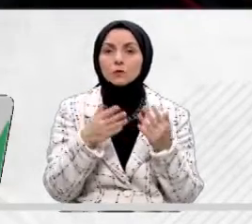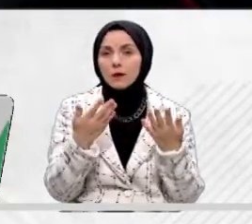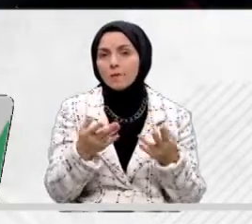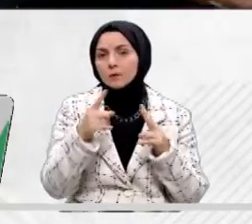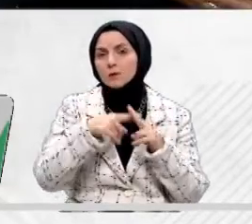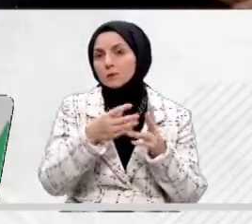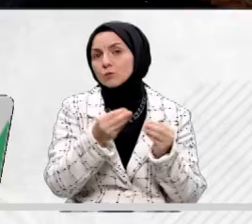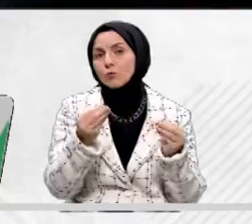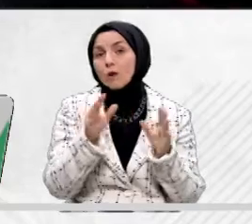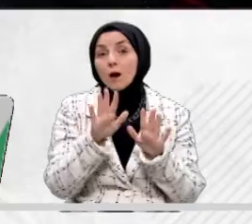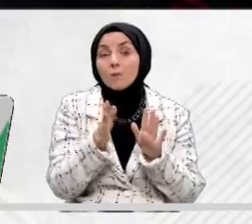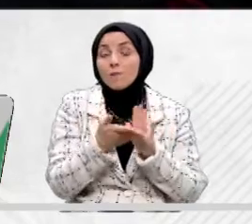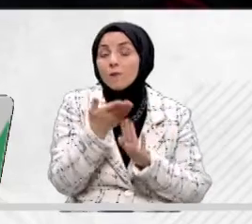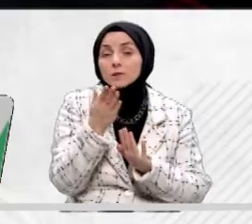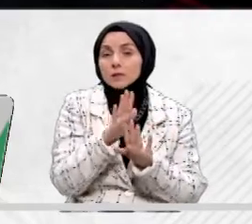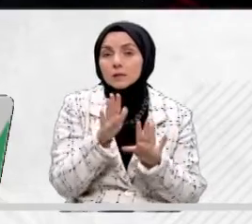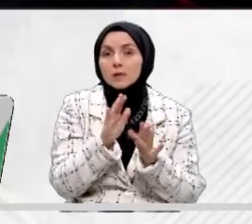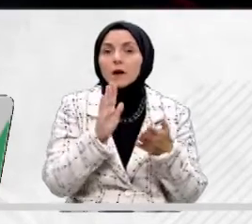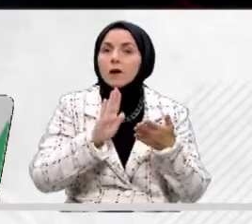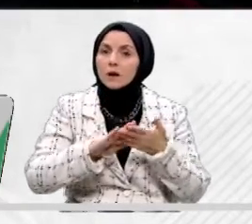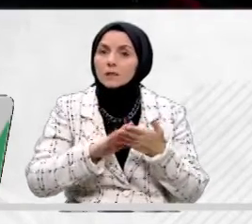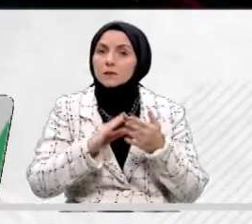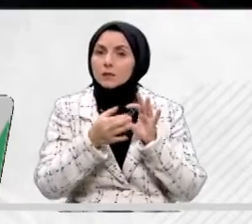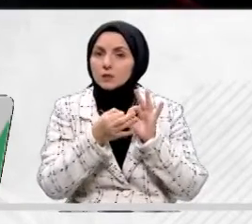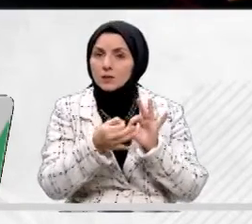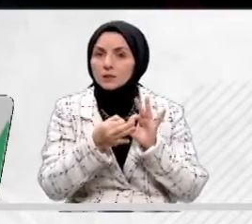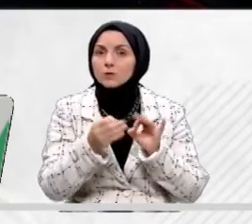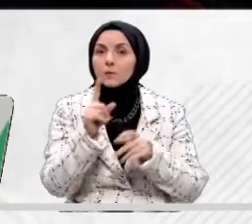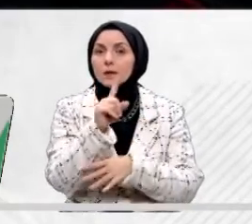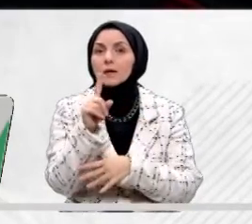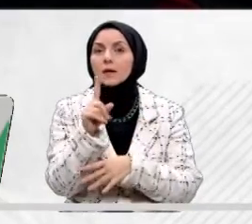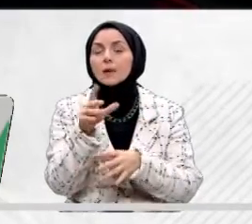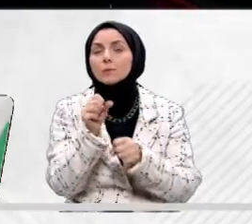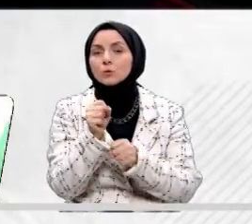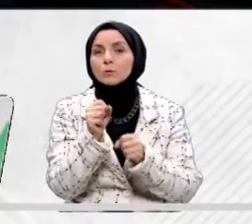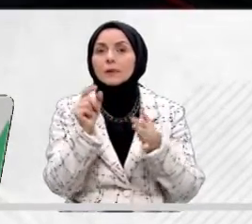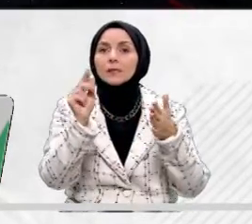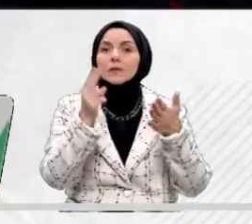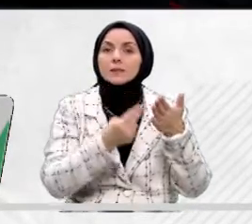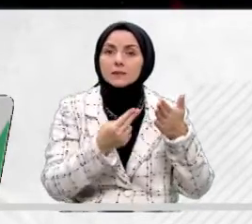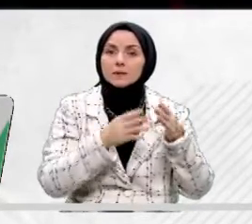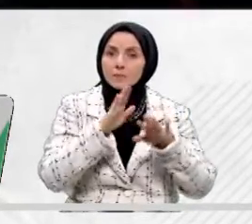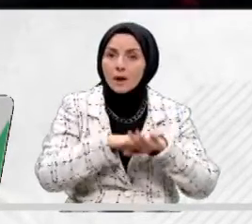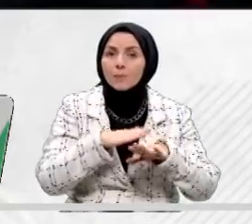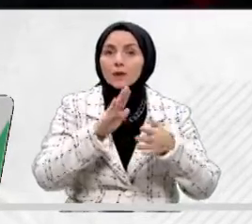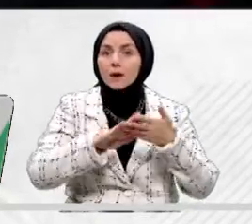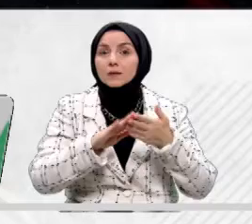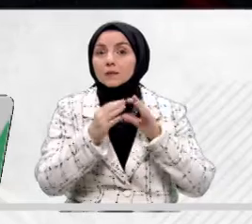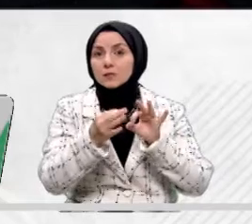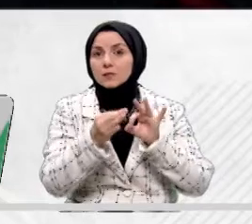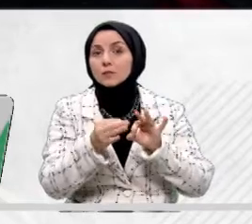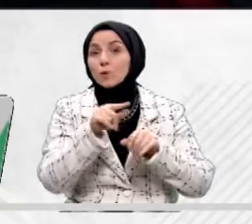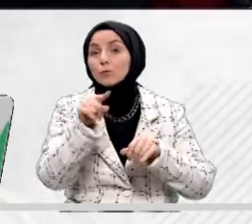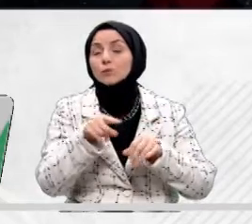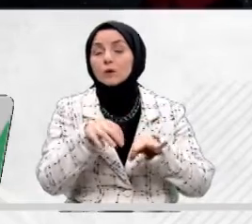arkadaşlık ilişkisi orada öğreniyor kalem tutmayı orada öğreniyor resim yapmayı öğretmeni Okulu tanımayı arkadaşla ilişkili bunlarla hazır gidiyor